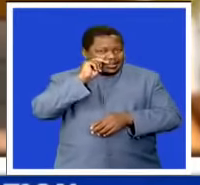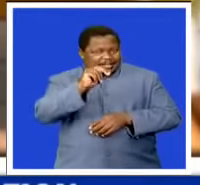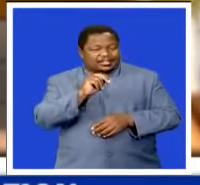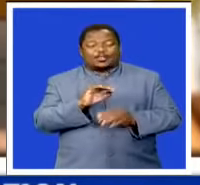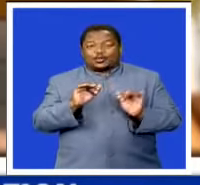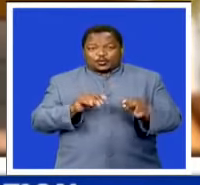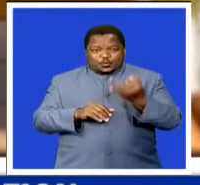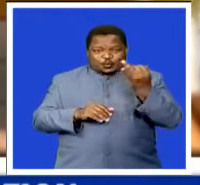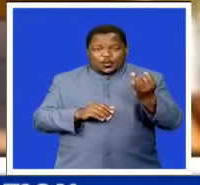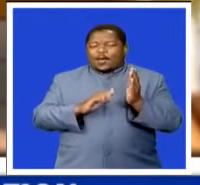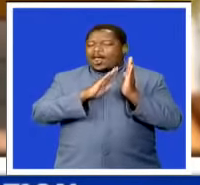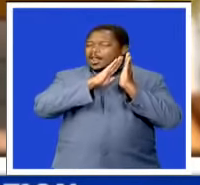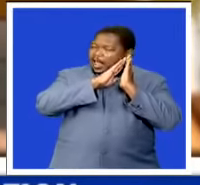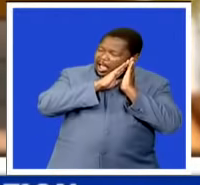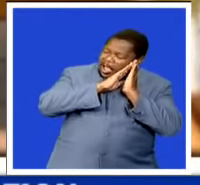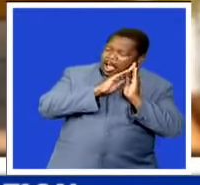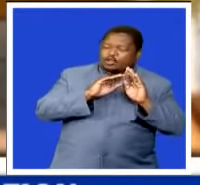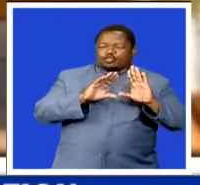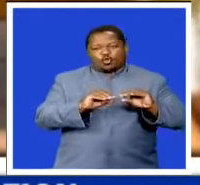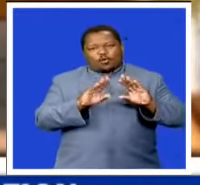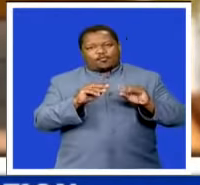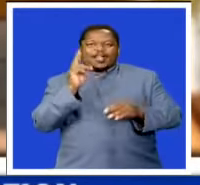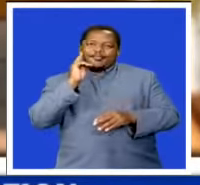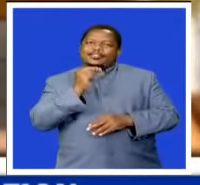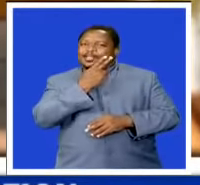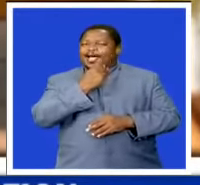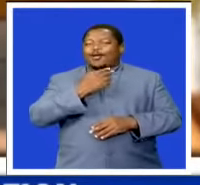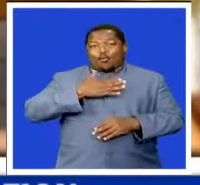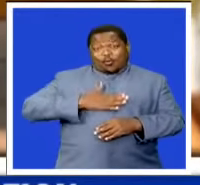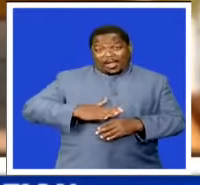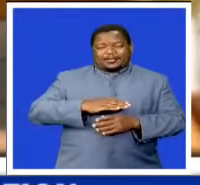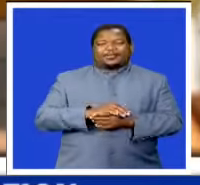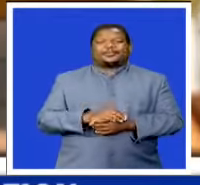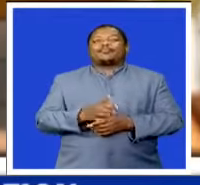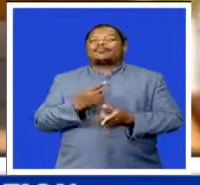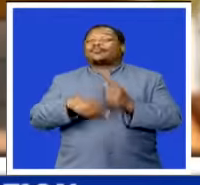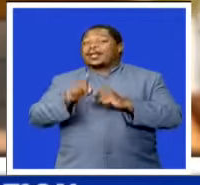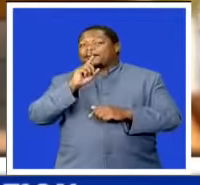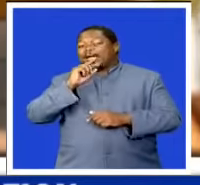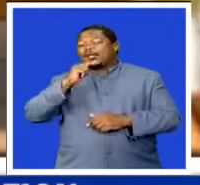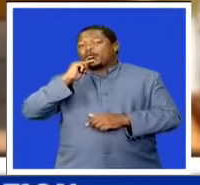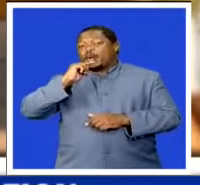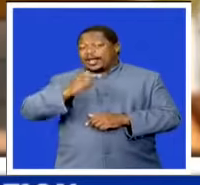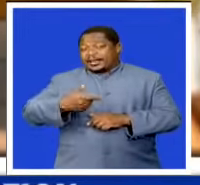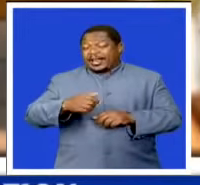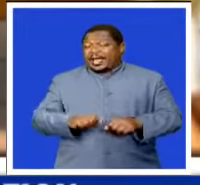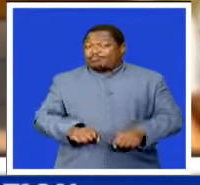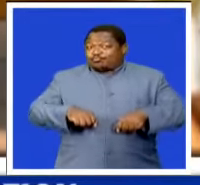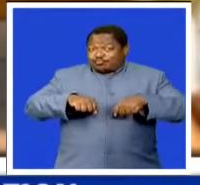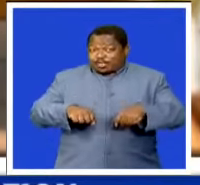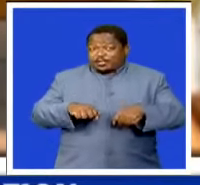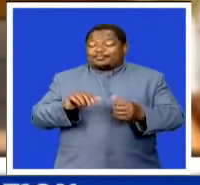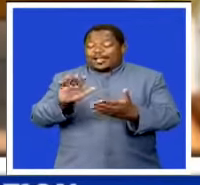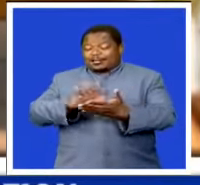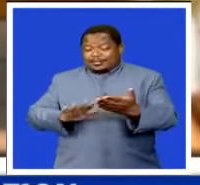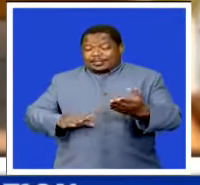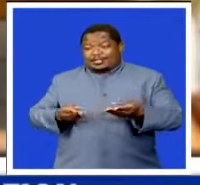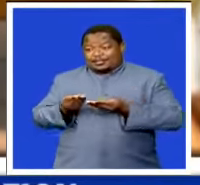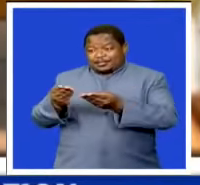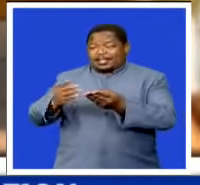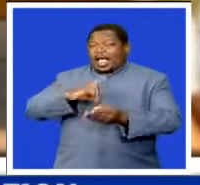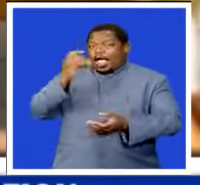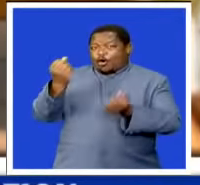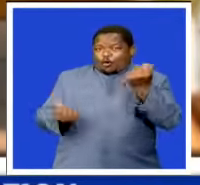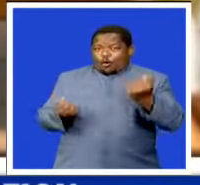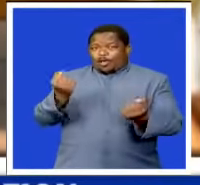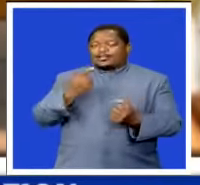uthi tindzawo tabo tinetisebenti tetempilo leticeqesheke kakhulu letinakekela tiboshwa